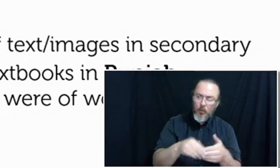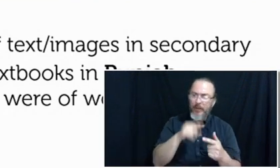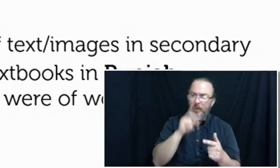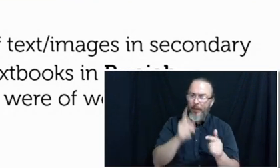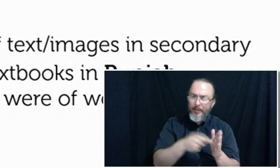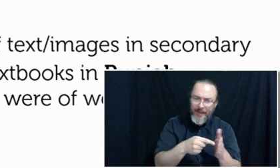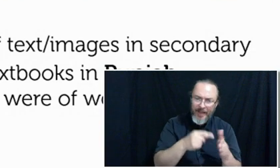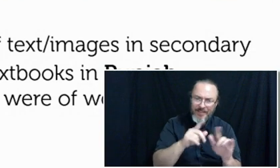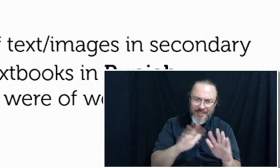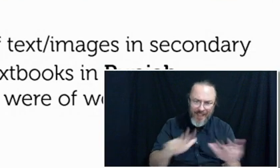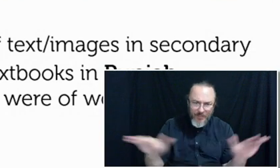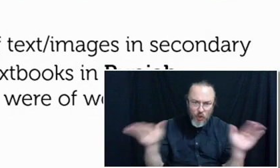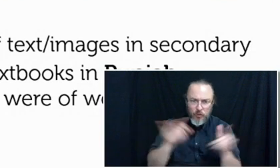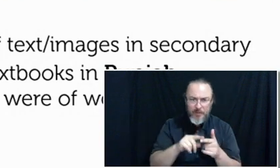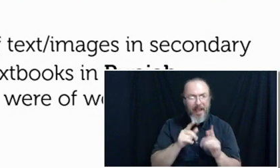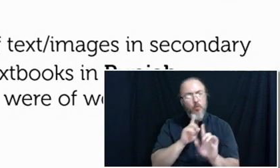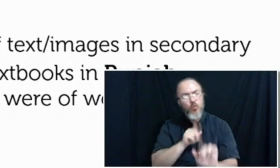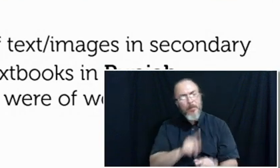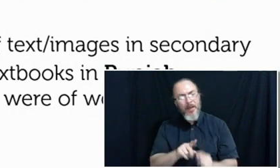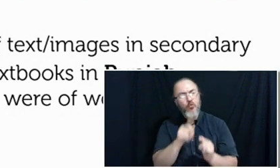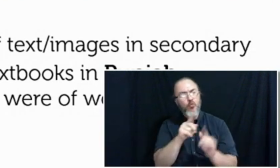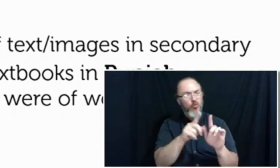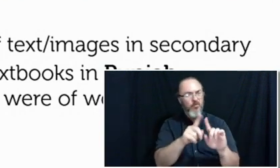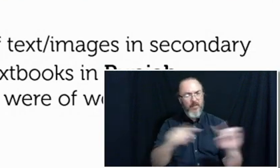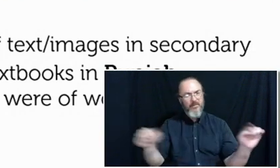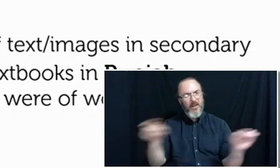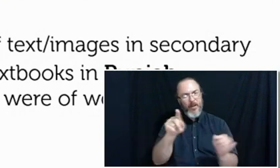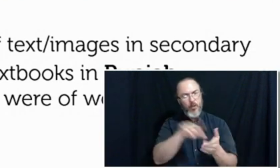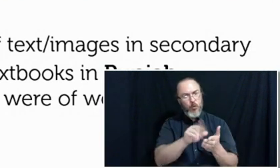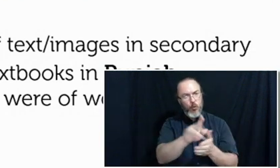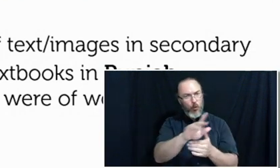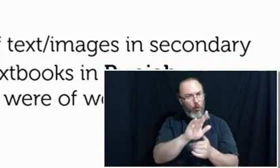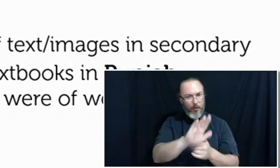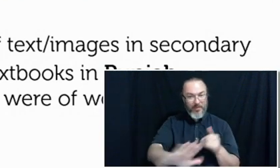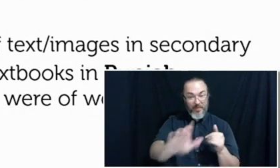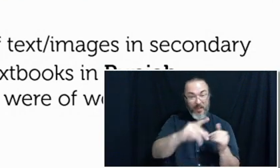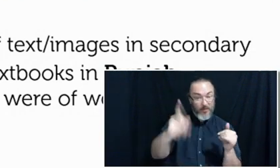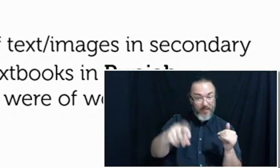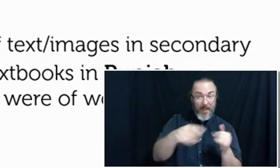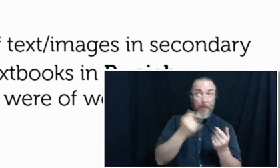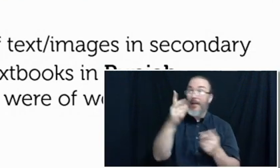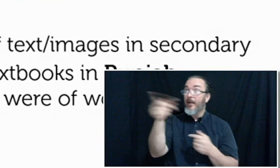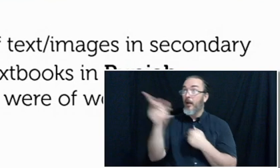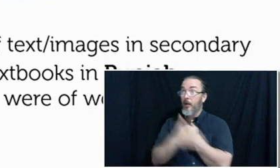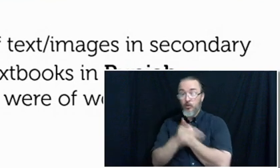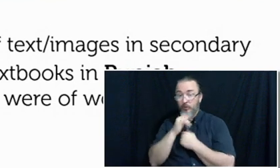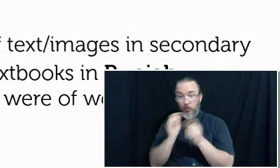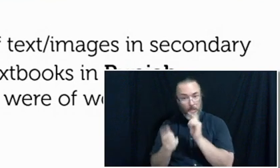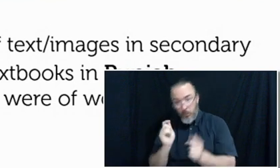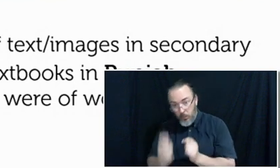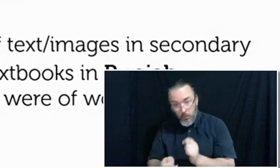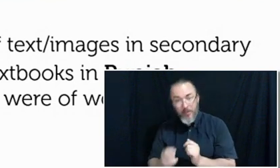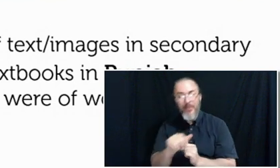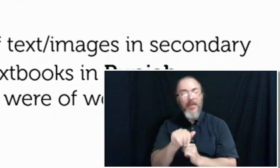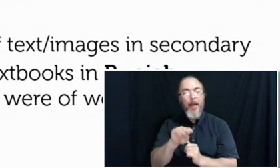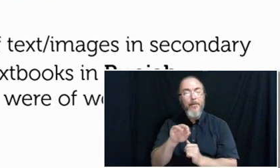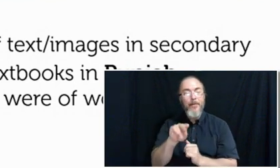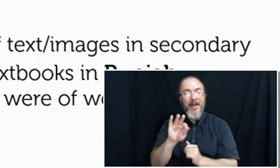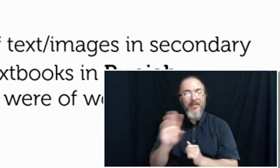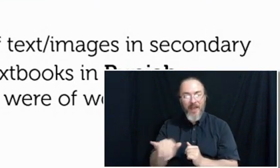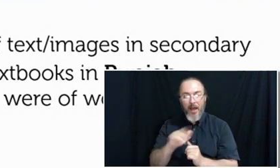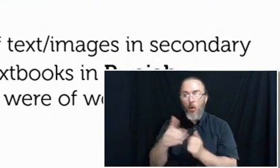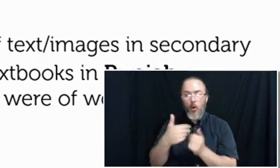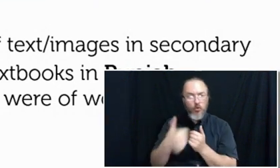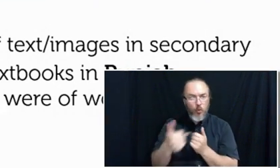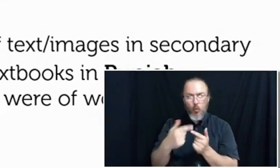programmes, souples, pertinents et accessibles, prenant en compte la diversité reconnue et répondre aux différents besoins des apprenants.